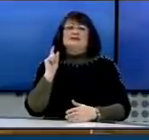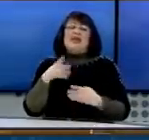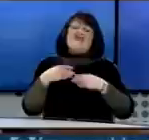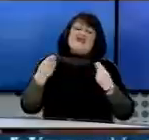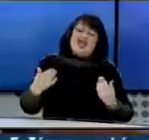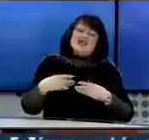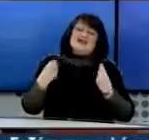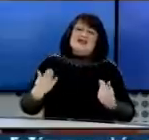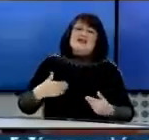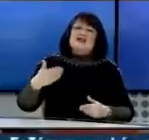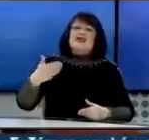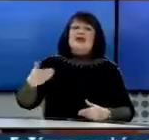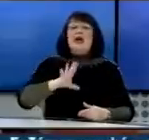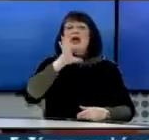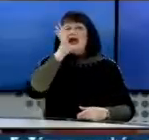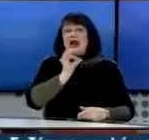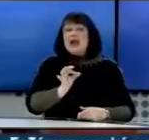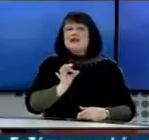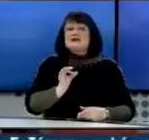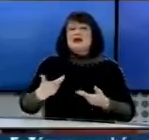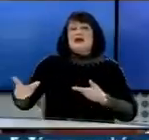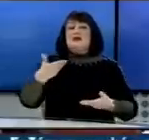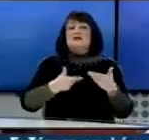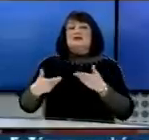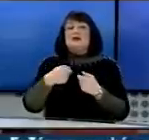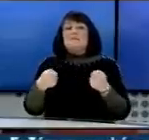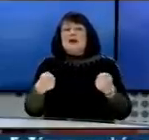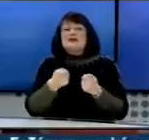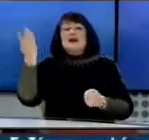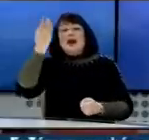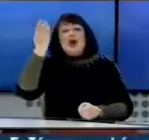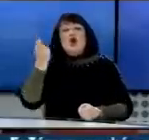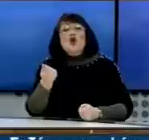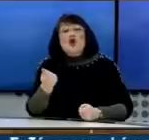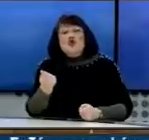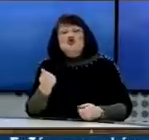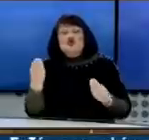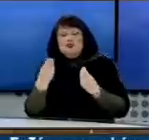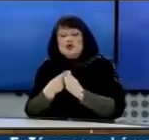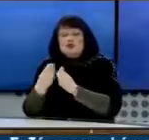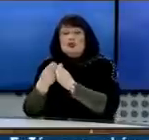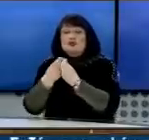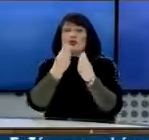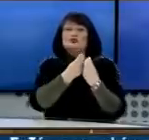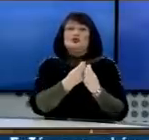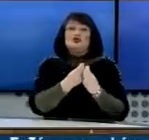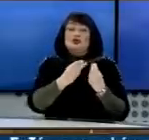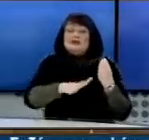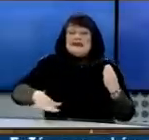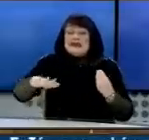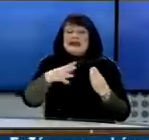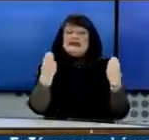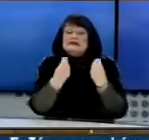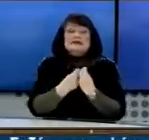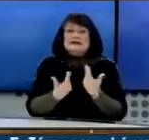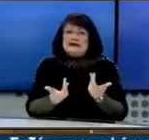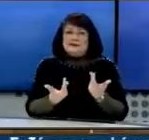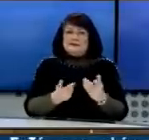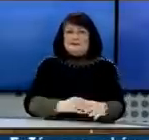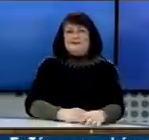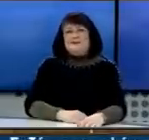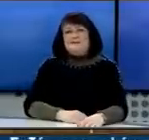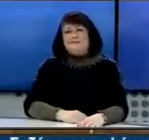ευχές. Ρεαλιστικά μέτρα, κοστολογισμένα, προσαρμοσμένα στις παρούσες συνθήκες. Δεν